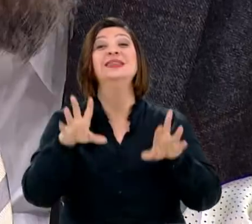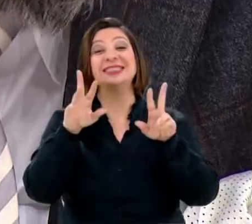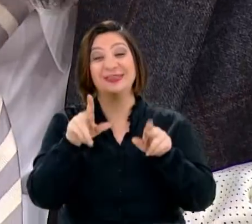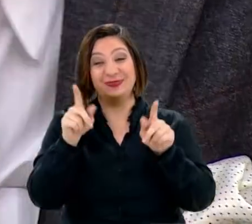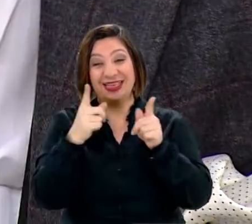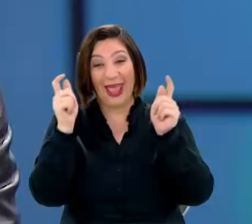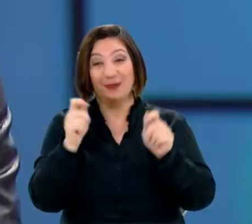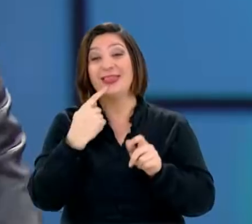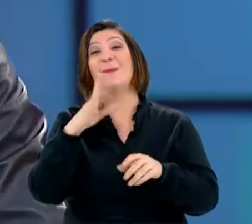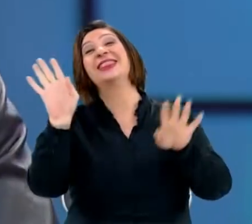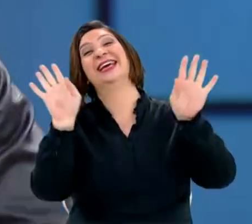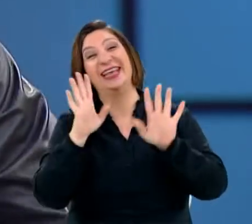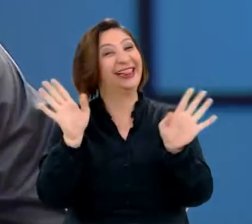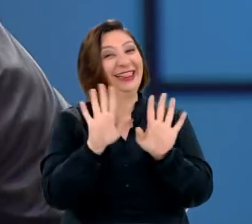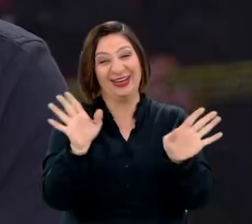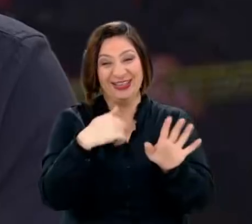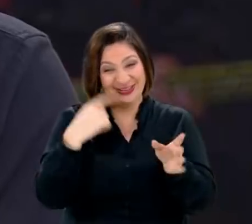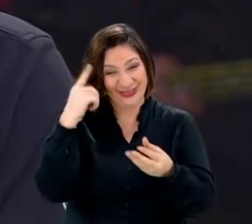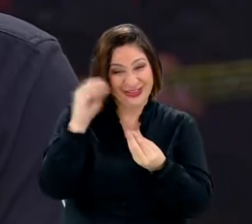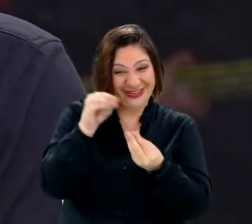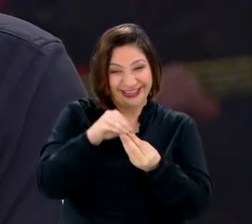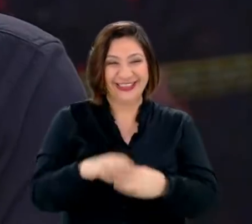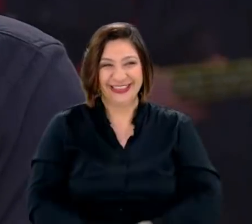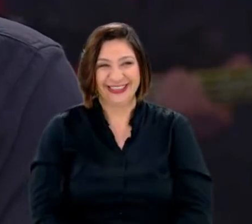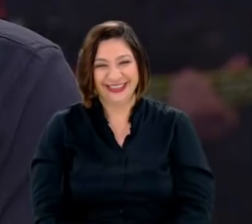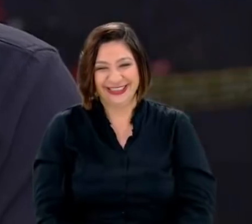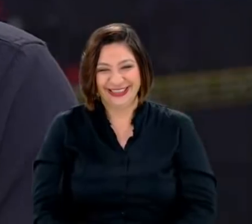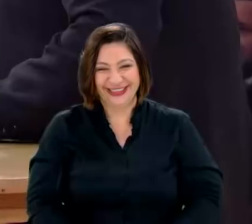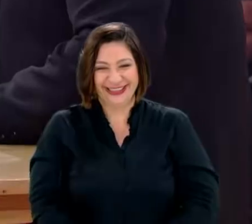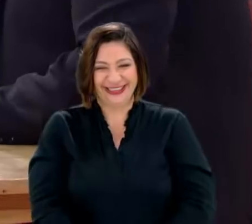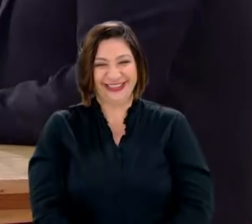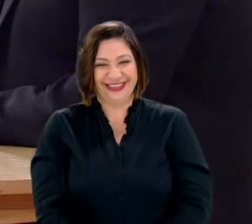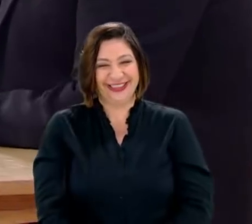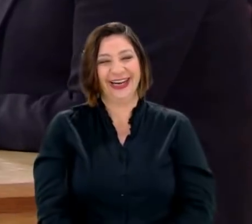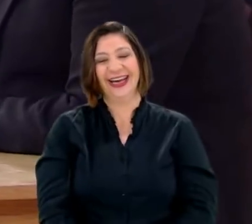gereken şey. Öyle bir şey demedim.